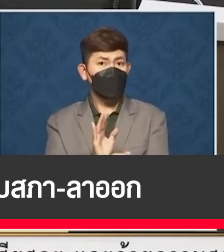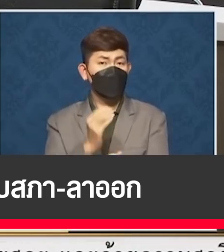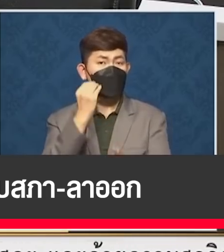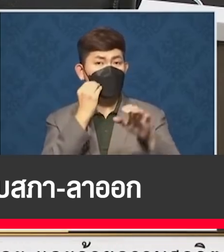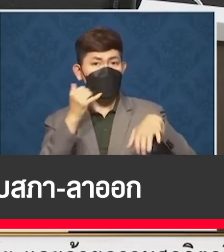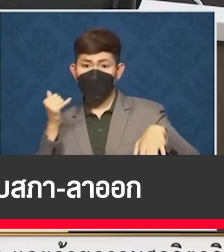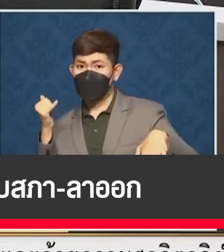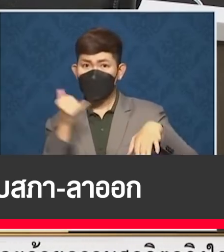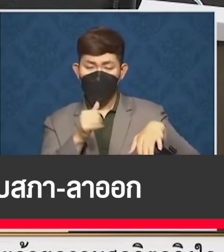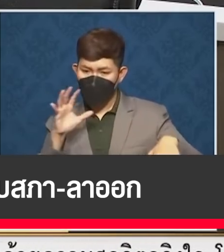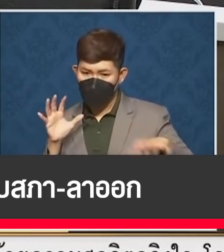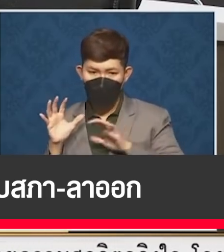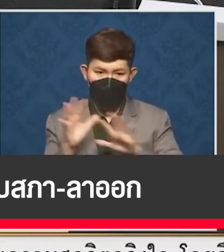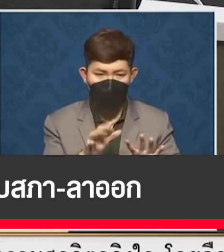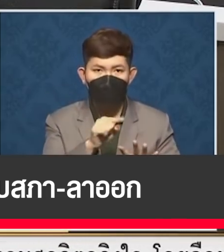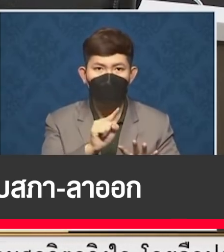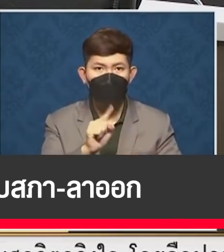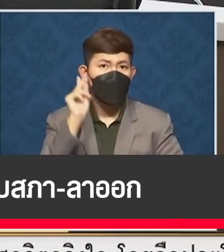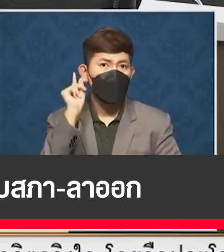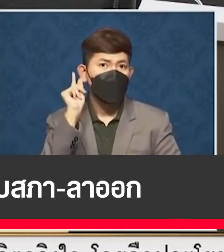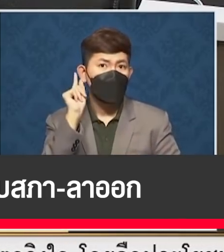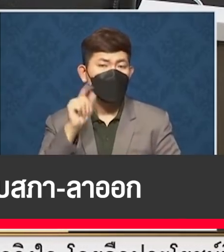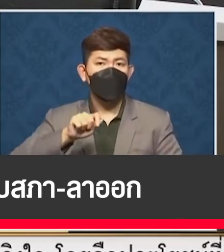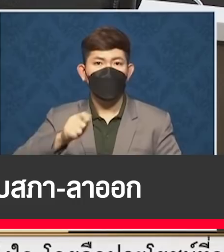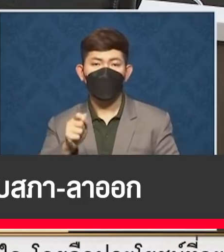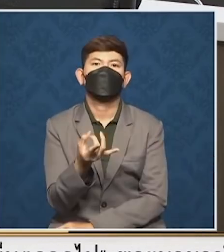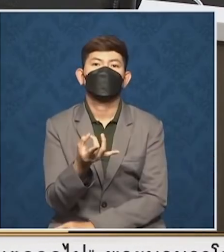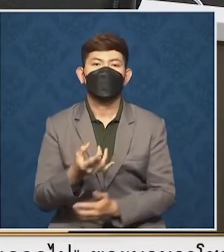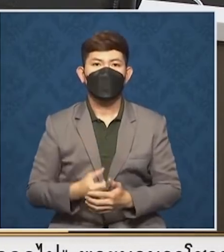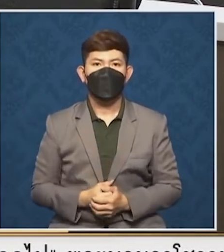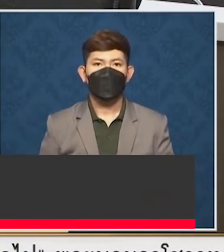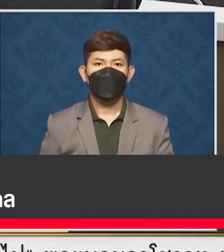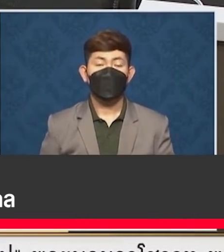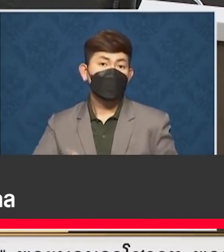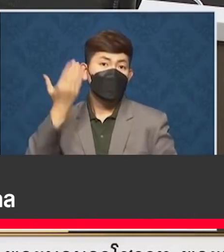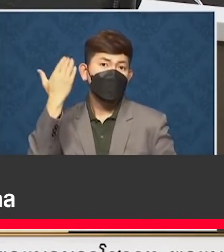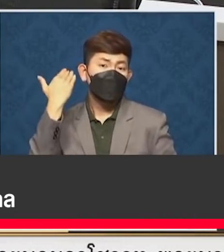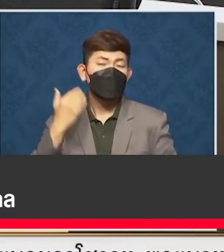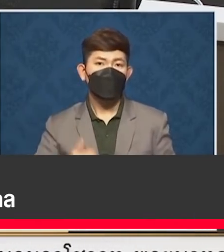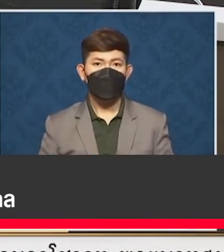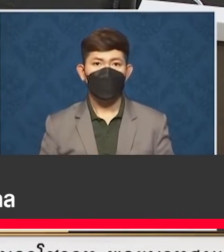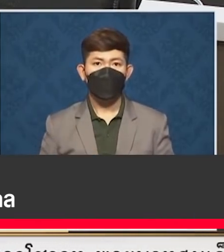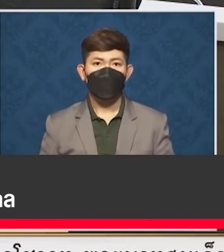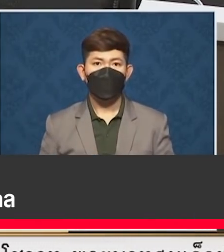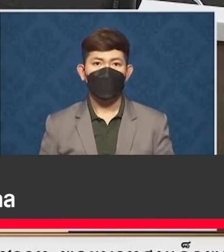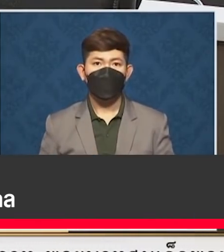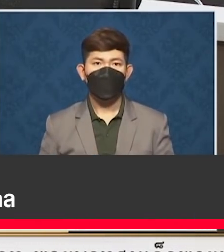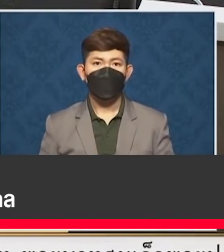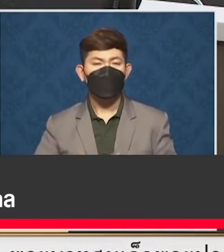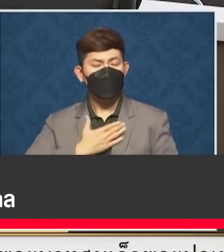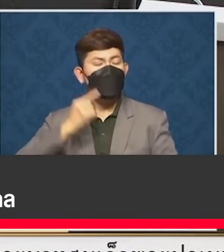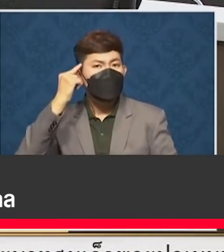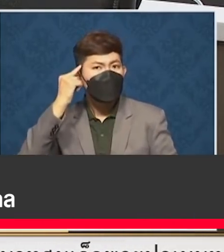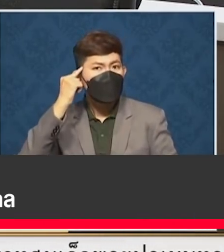แหน่งนายกรัฐมนตรีอย่าอยู่บนเสียงสาปแช่งของประชาชนเลย ก่อนหน้านี้นะคะดิฉันคิ